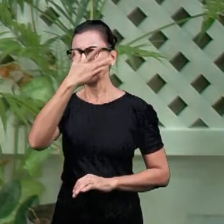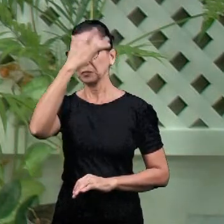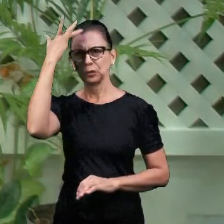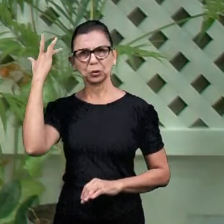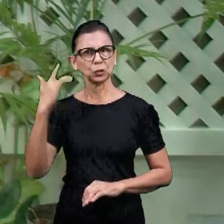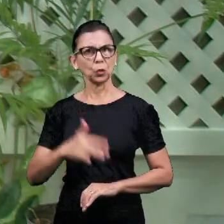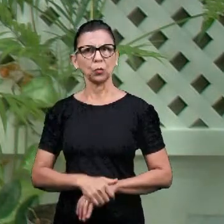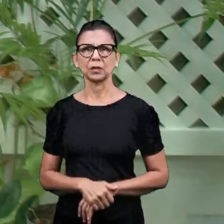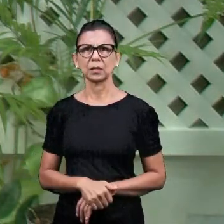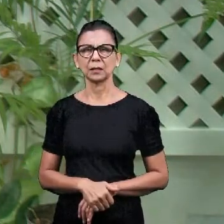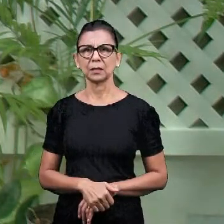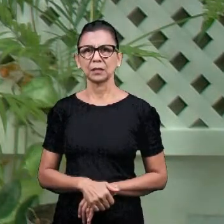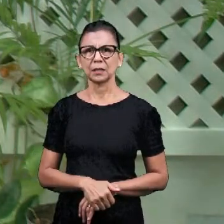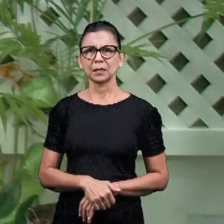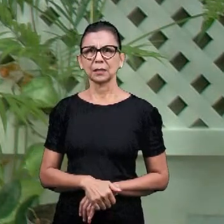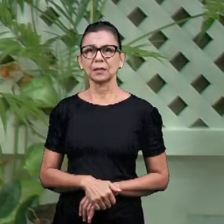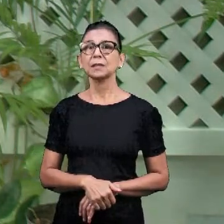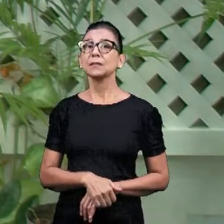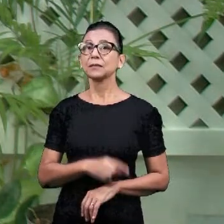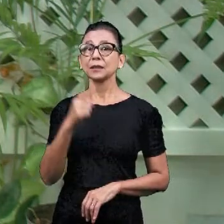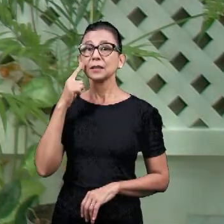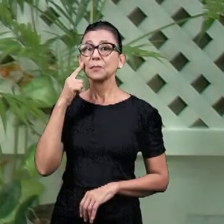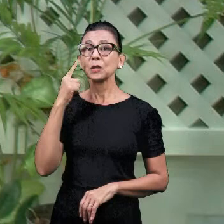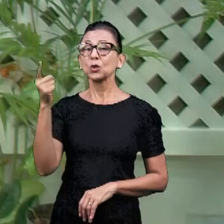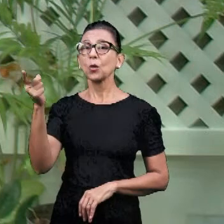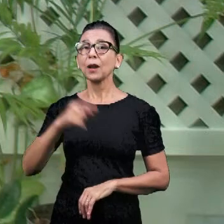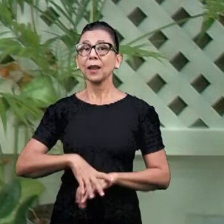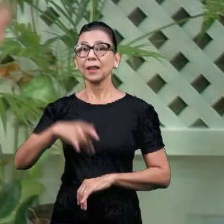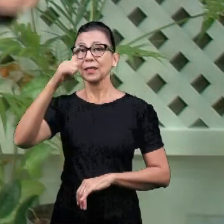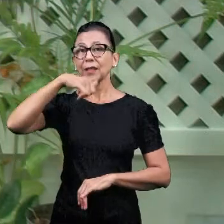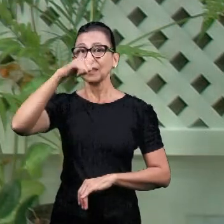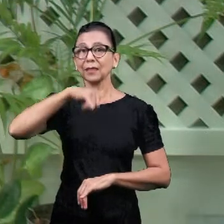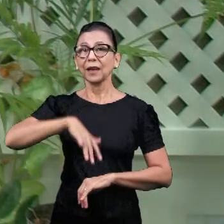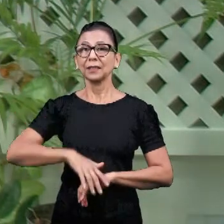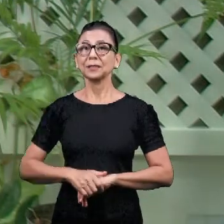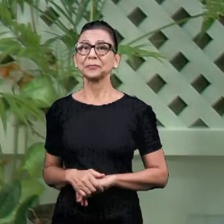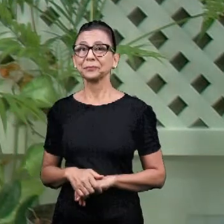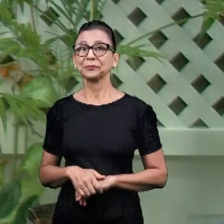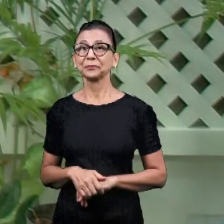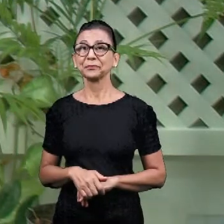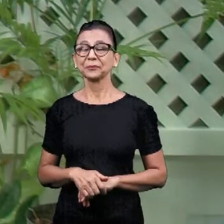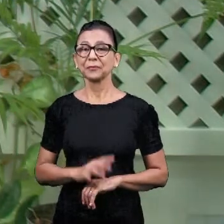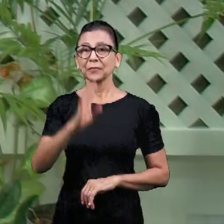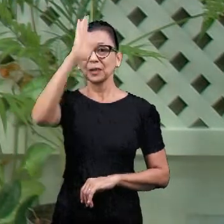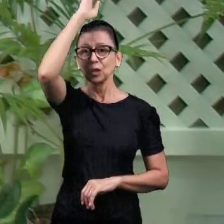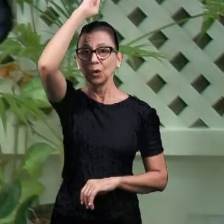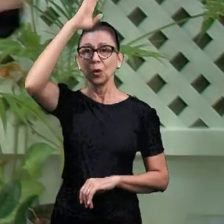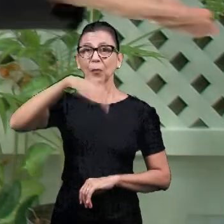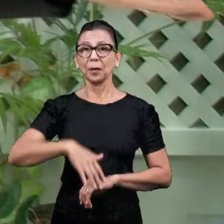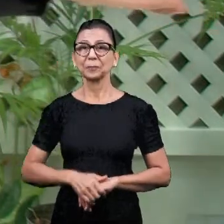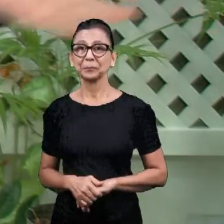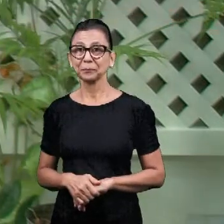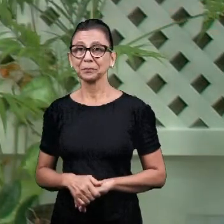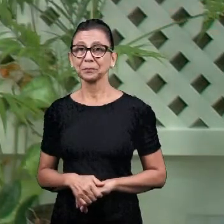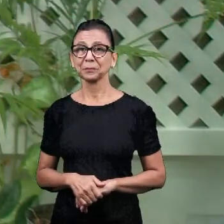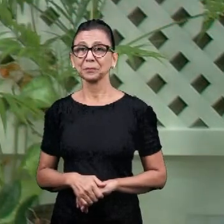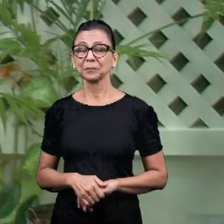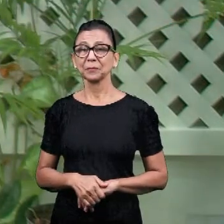ça. Parce qu'on est en train de parler à des milliers de personnes. On parle même pour le Vatican. Imaginez le citoyen ici à